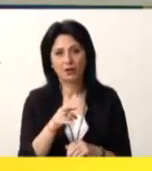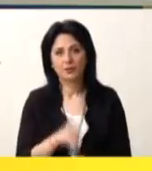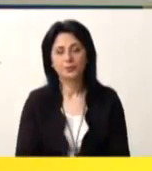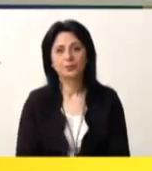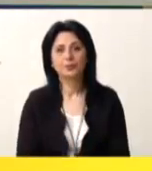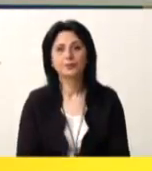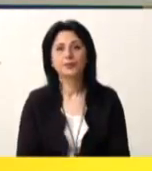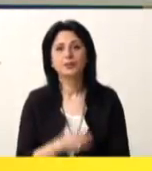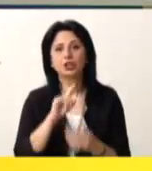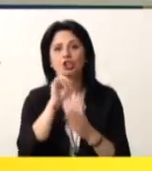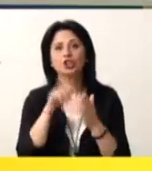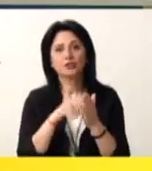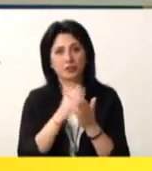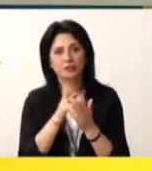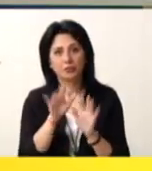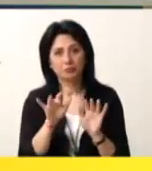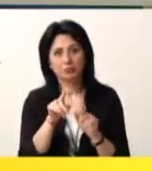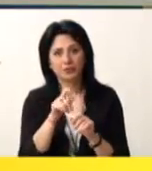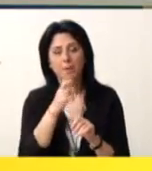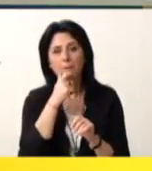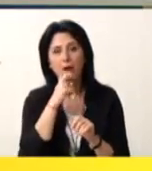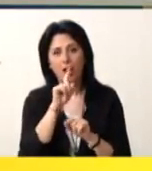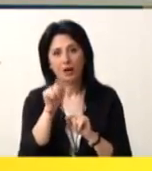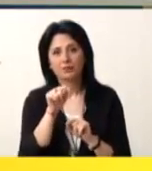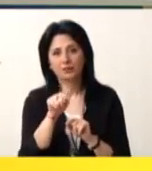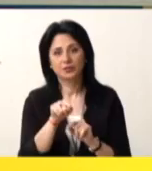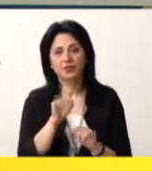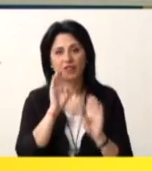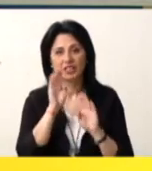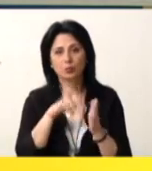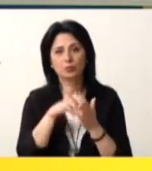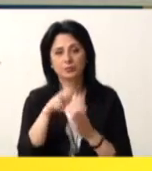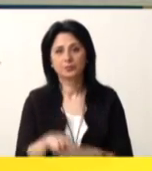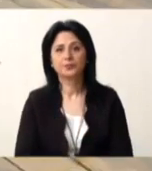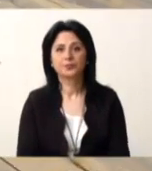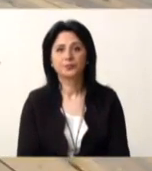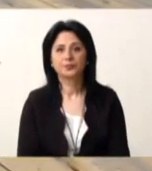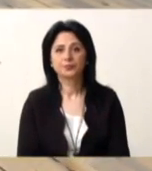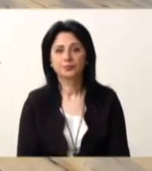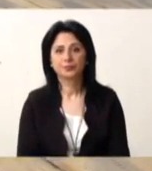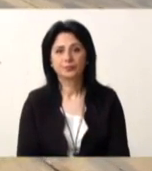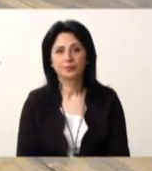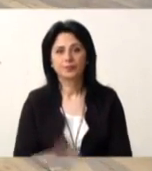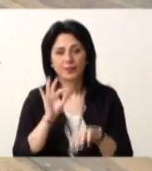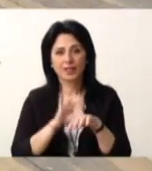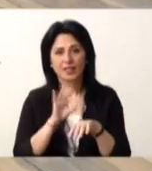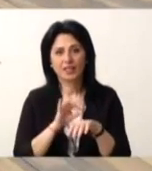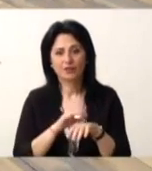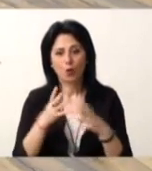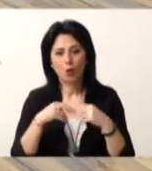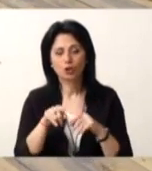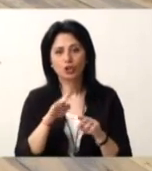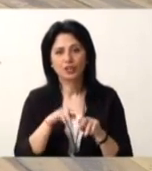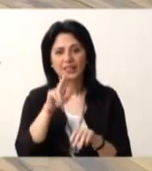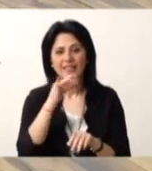დაკავშირებული. თქვენ უკვე გვაქვს კითხვა, მე როგორც ხვდები, მაყურებელს უპასუხოთ, რომელიც Facebook-ზე გწერს, დიახ. დიახ. დიაგნოზი დაუსვეს ოჯახის